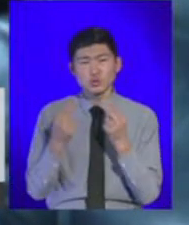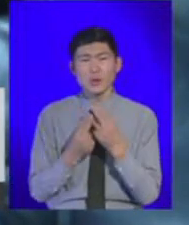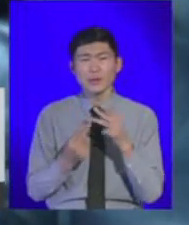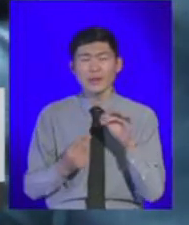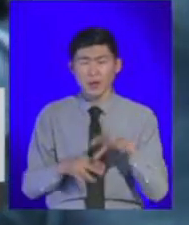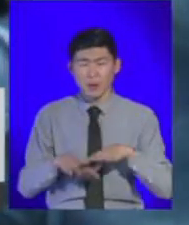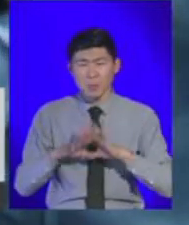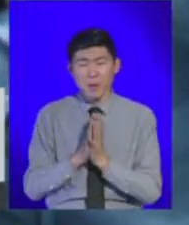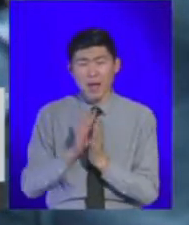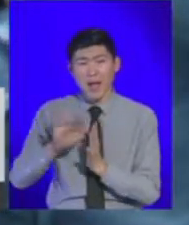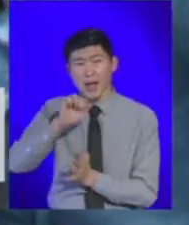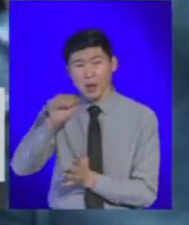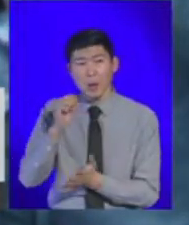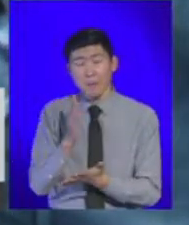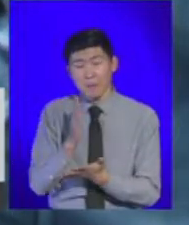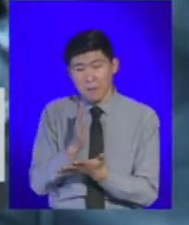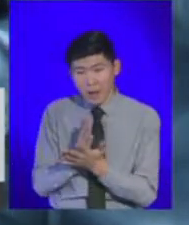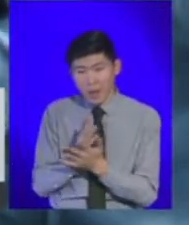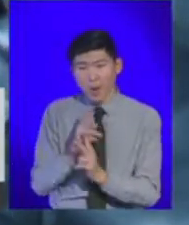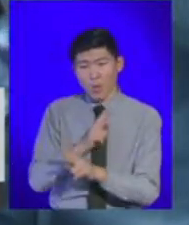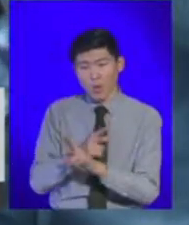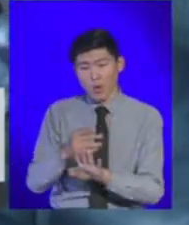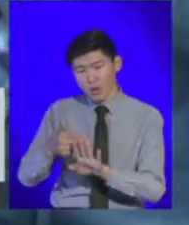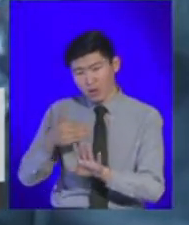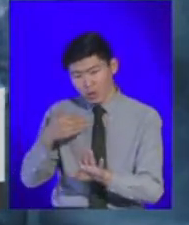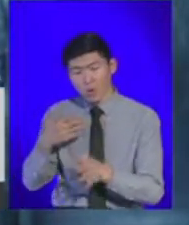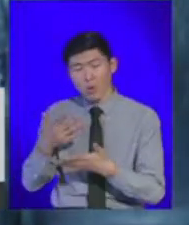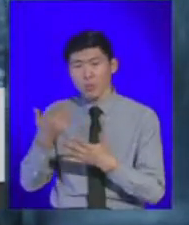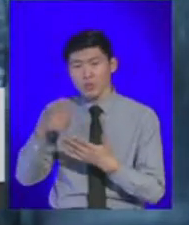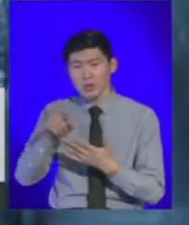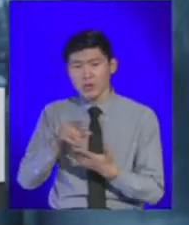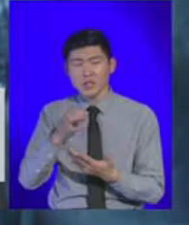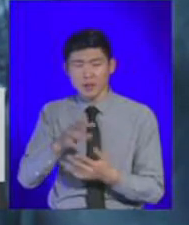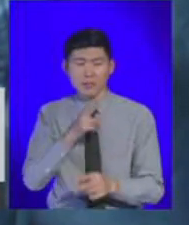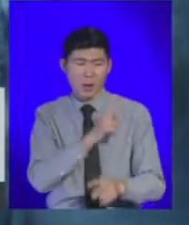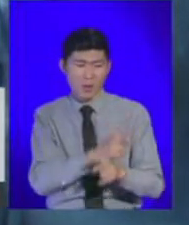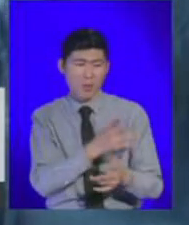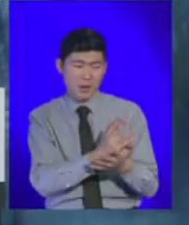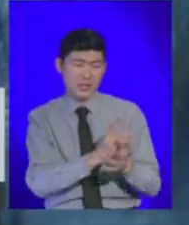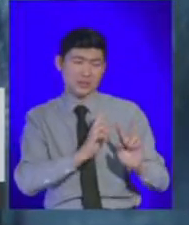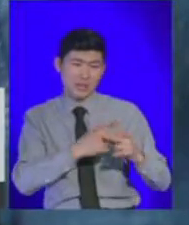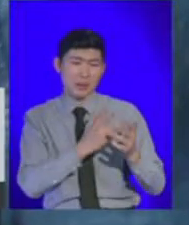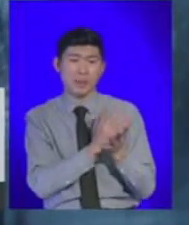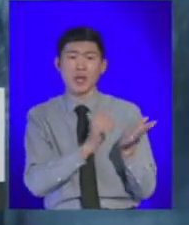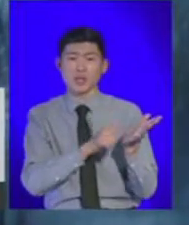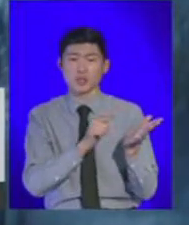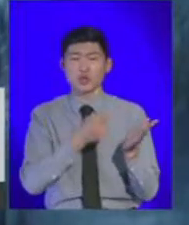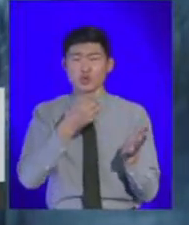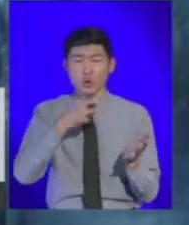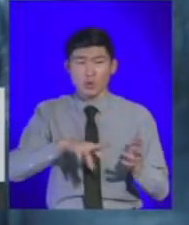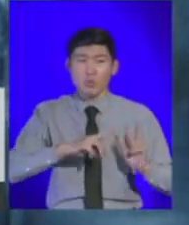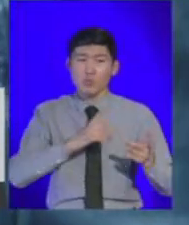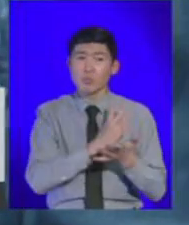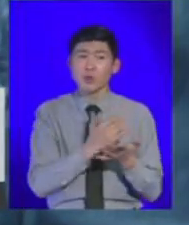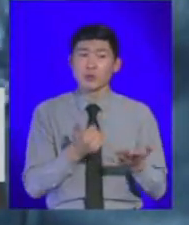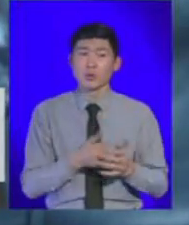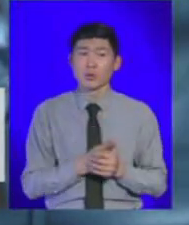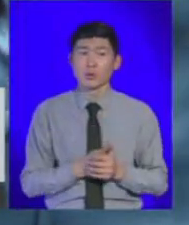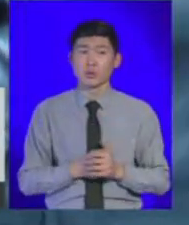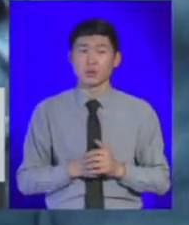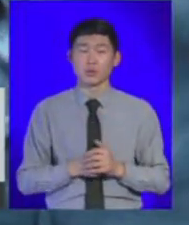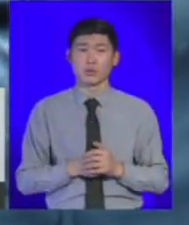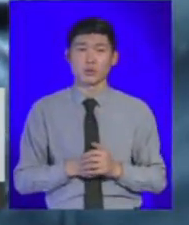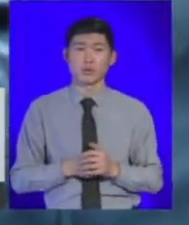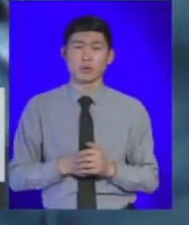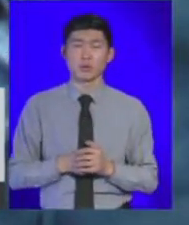асуудал байсныг та хуулиар уншаад жишээлбэл энэ чи ийм хайчтай хууль байна. Энийгээ зас гэж хэлж болов уу? Ямар хайчтай хууль вэ? Өөрөөр